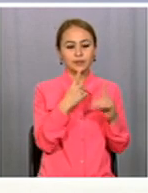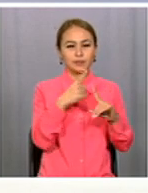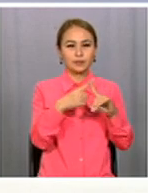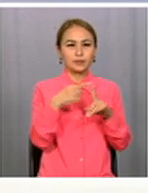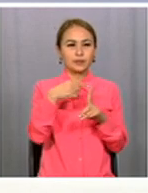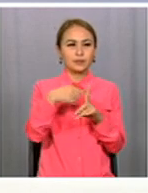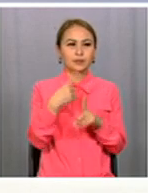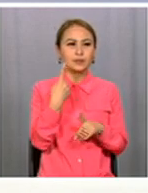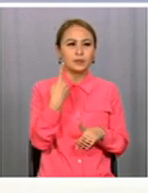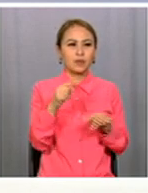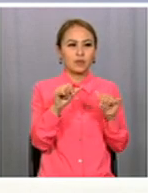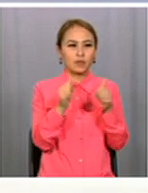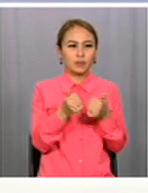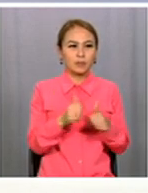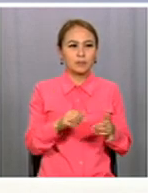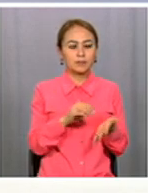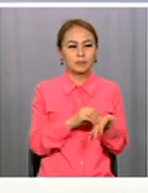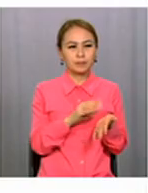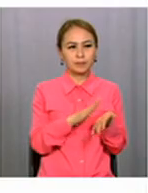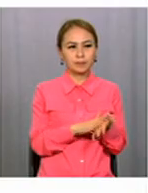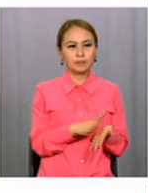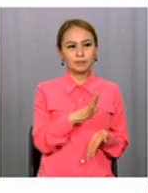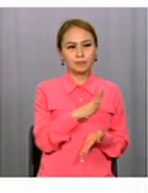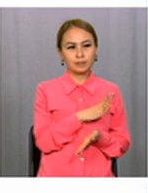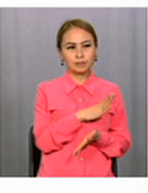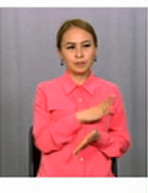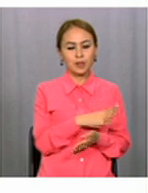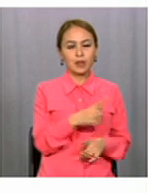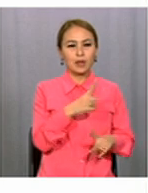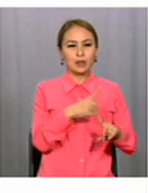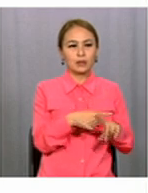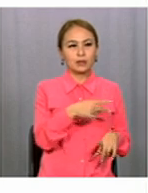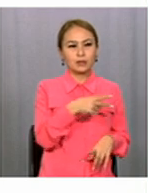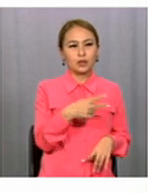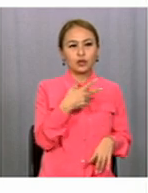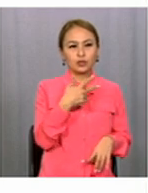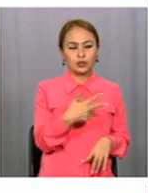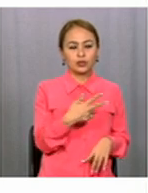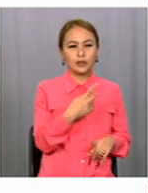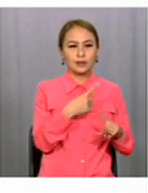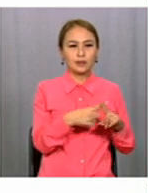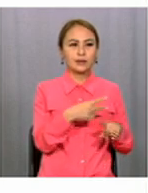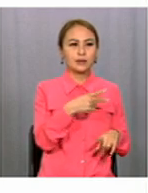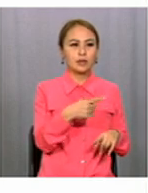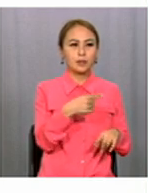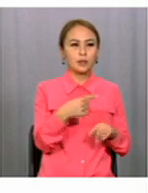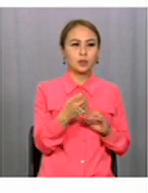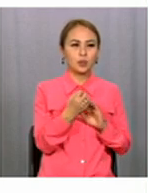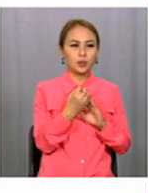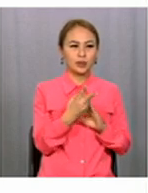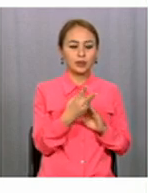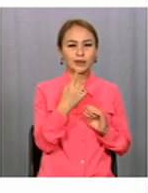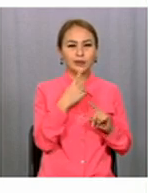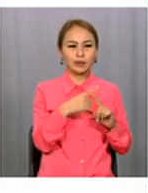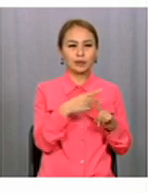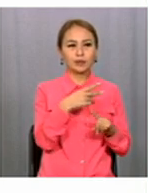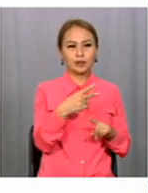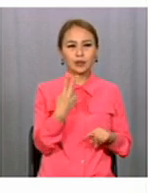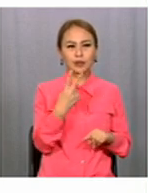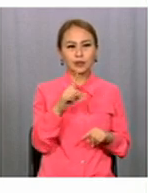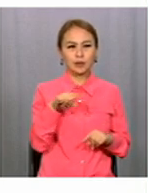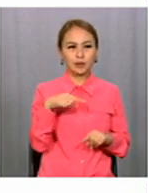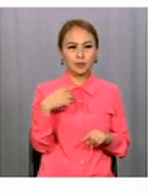1 формуласымен берілген. X-тен 3, X-тен минус 12 және